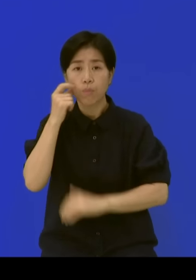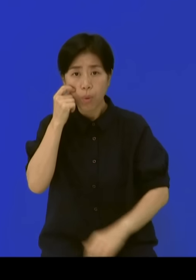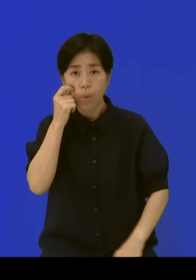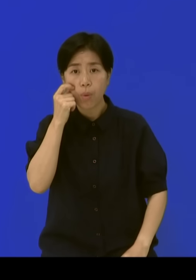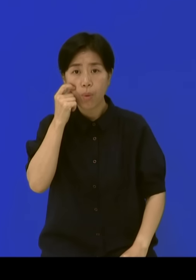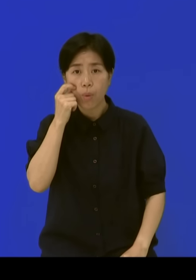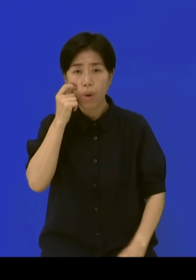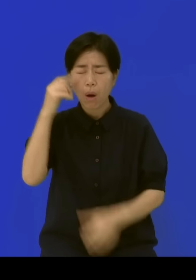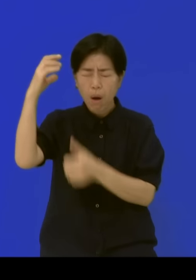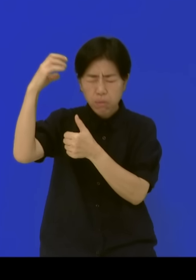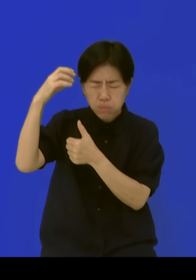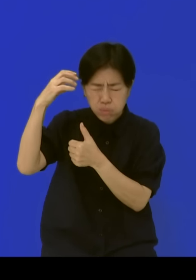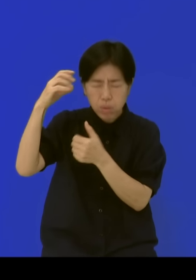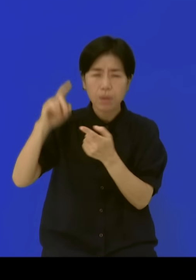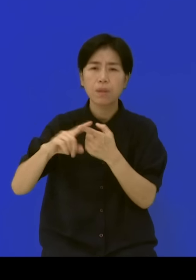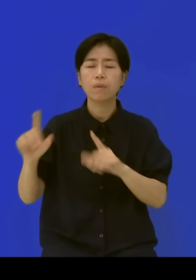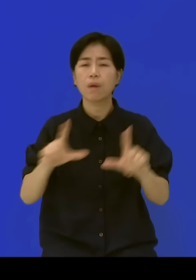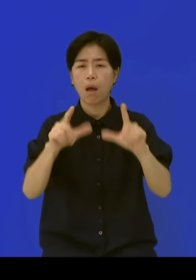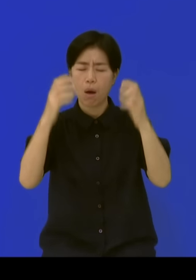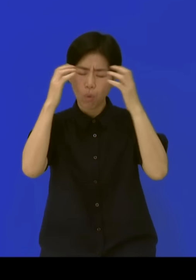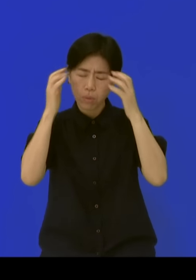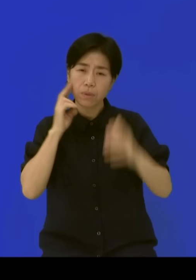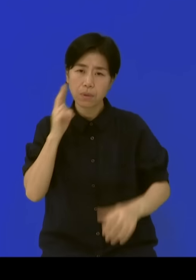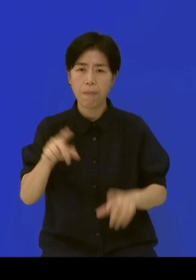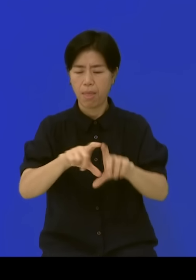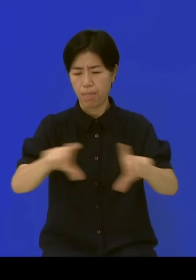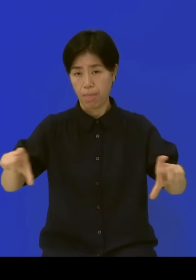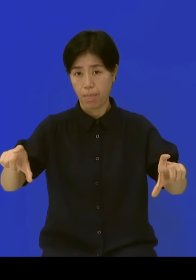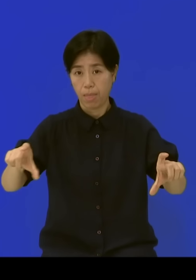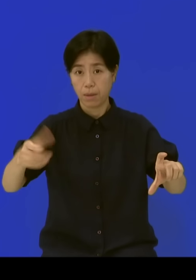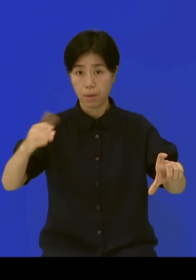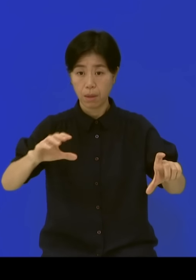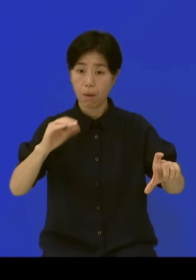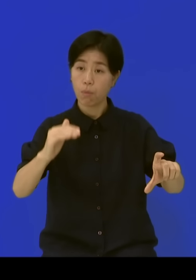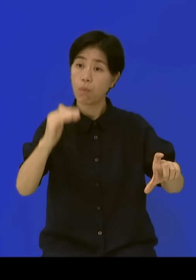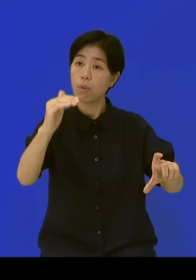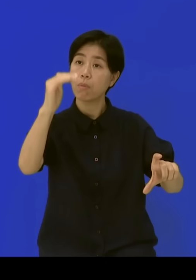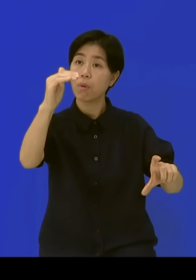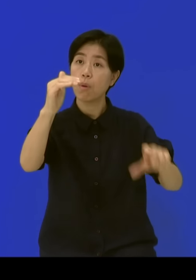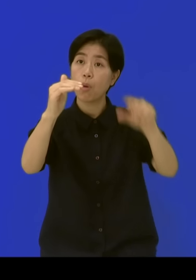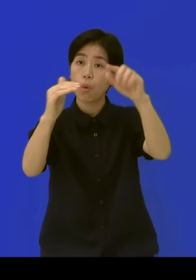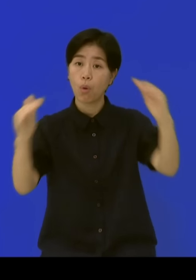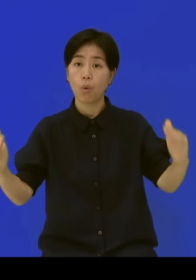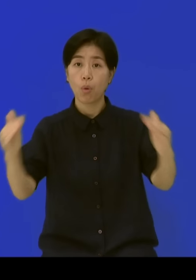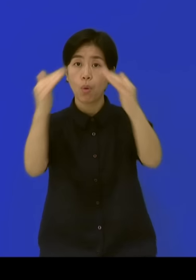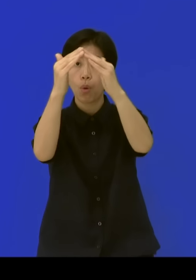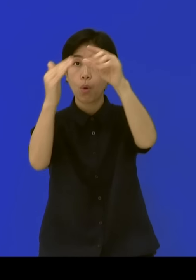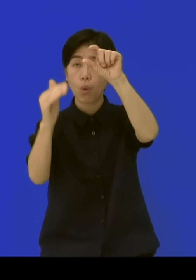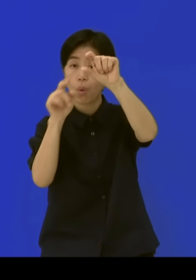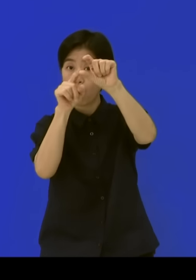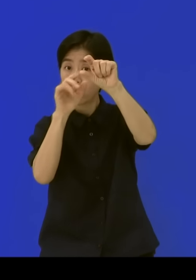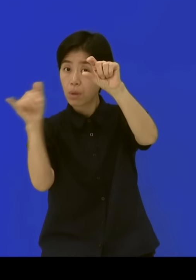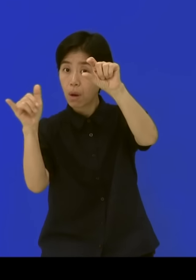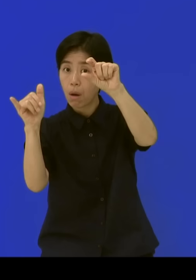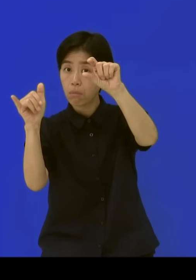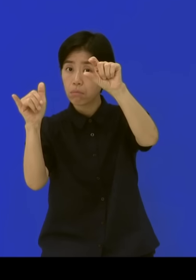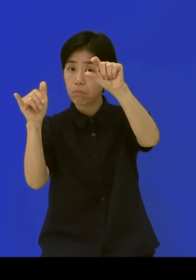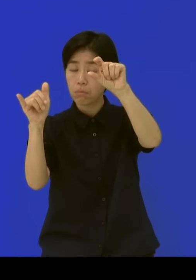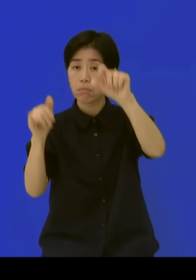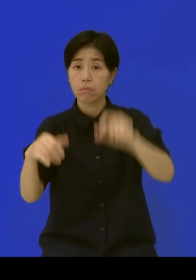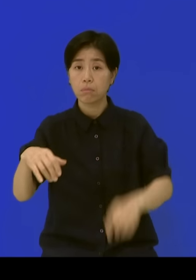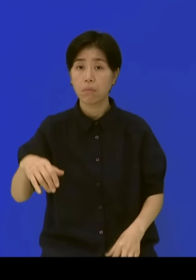말입니다. 반면에 이 고통의 구조적 고통의 제일 꼭대기에 있는 사람들은 자기는 구조적 고통